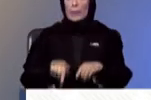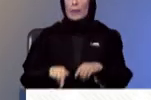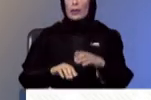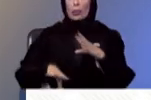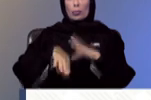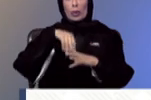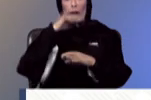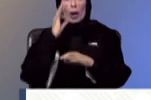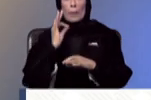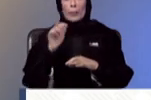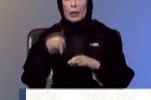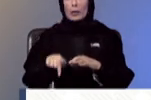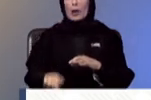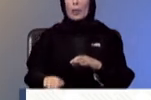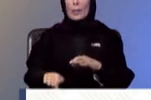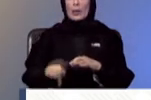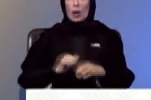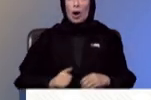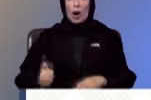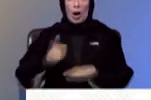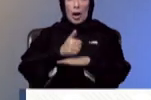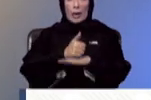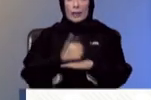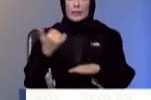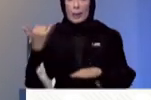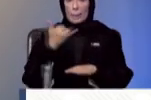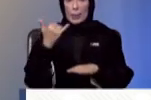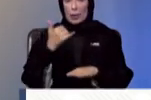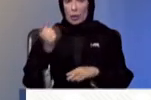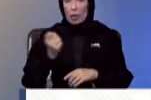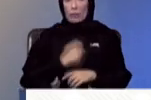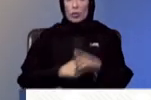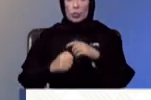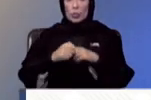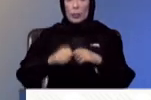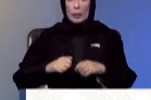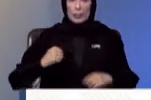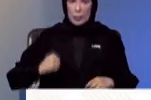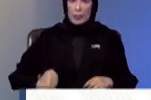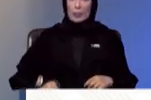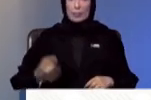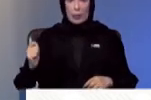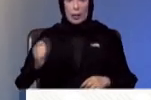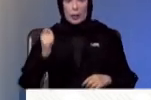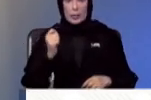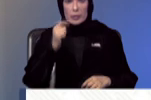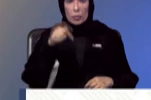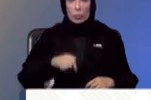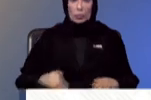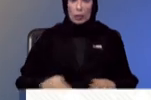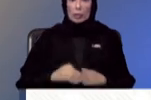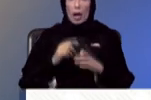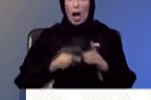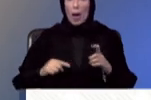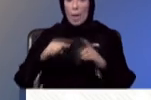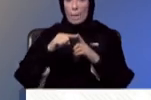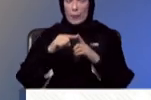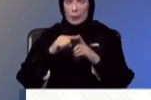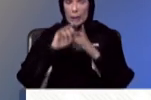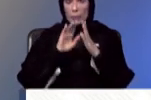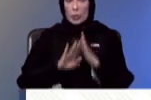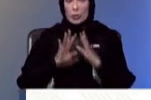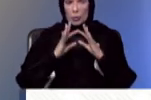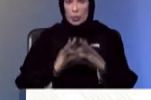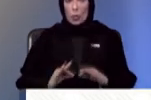مشيره الى ان الابتكار في المجال الرقمي ركيزه اساسيه في جهود مملكه البحرين لتسريع وتيره تحقيق اهداف